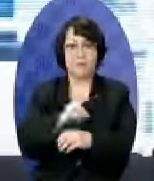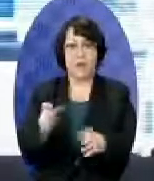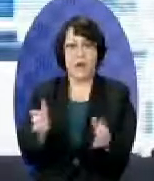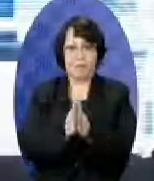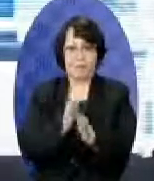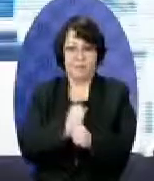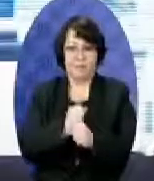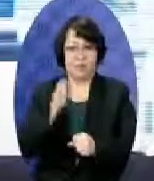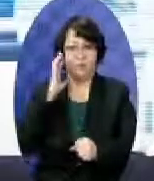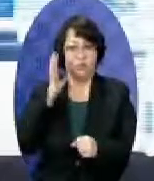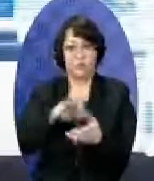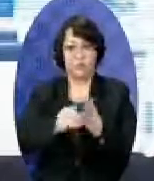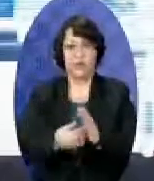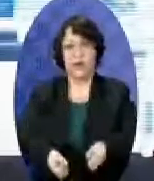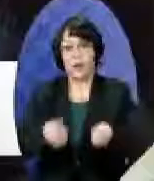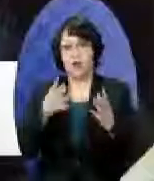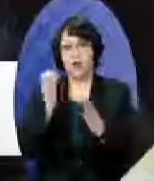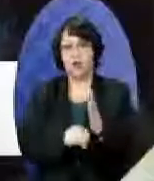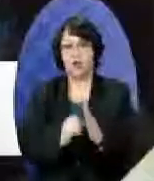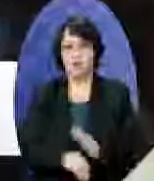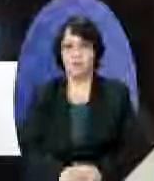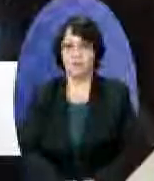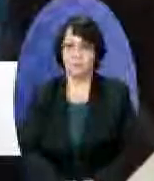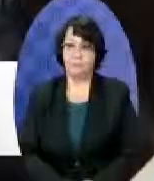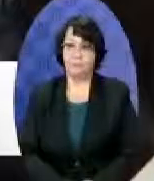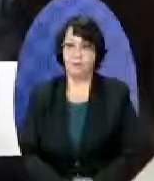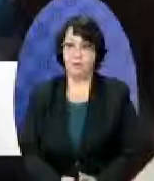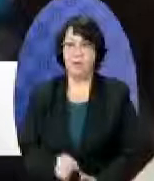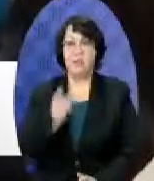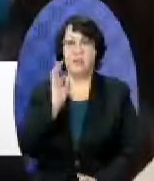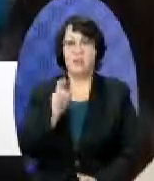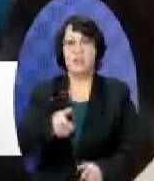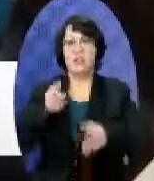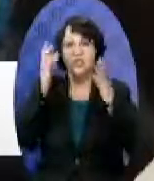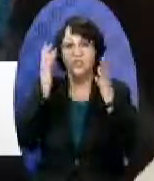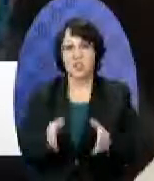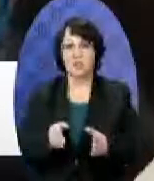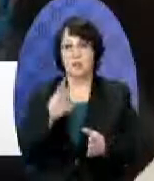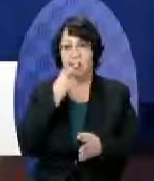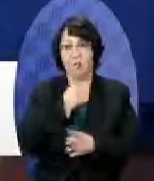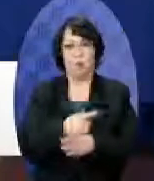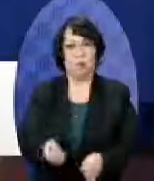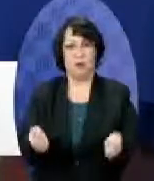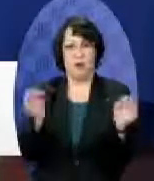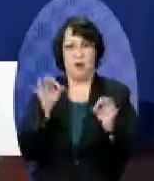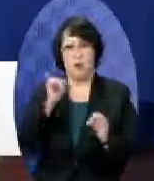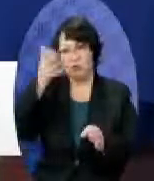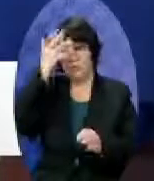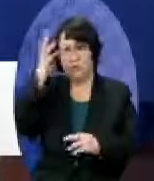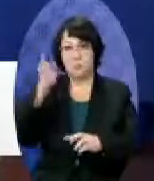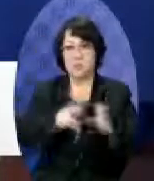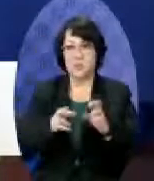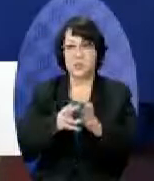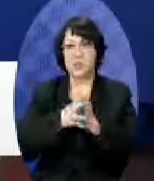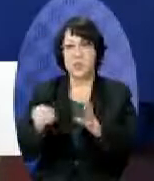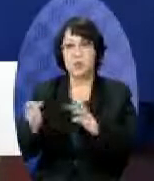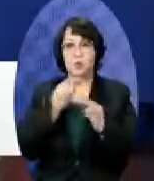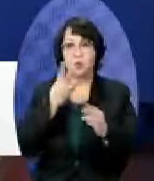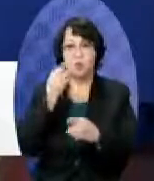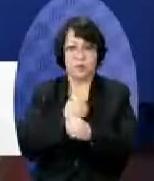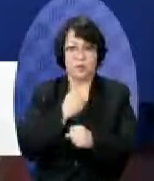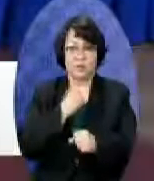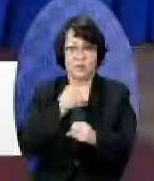төлөвлөгөө, стратегийг бас гаргах ёстой юм байна. Хэргийн шийдвэрлэлт үр дүнгүй байгааг улс төр, за бизнесийн нөлөө, шүүхийн үйл ажиллагаанд тавих иргэдийн